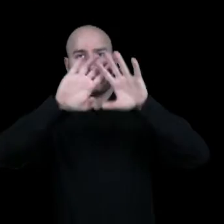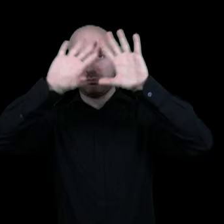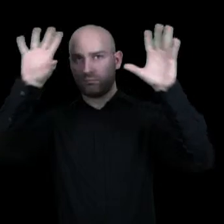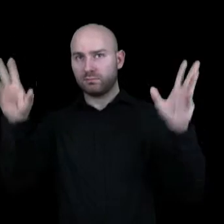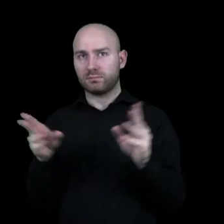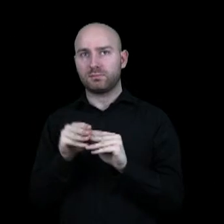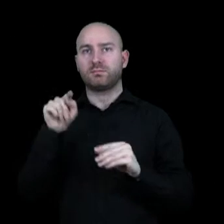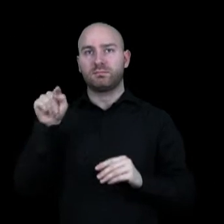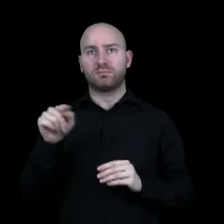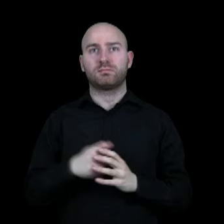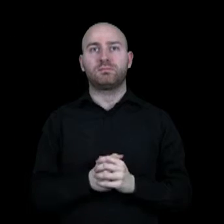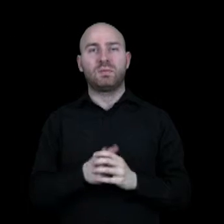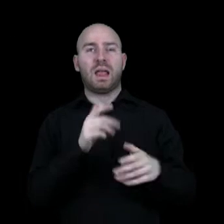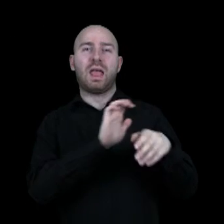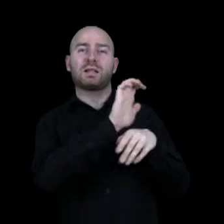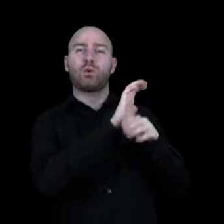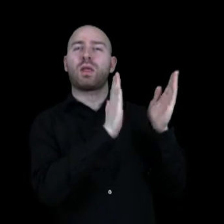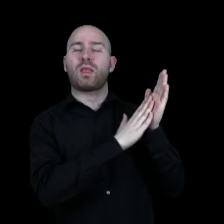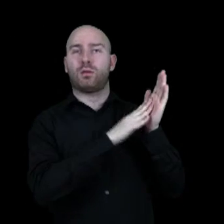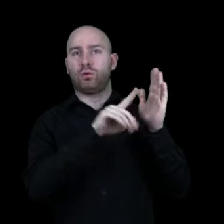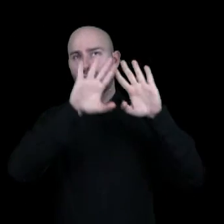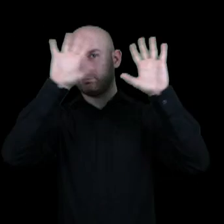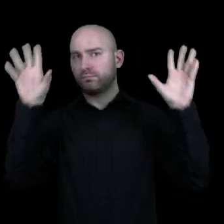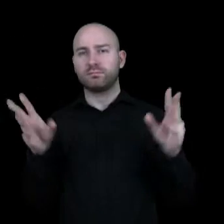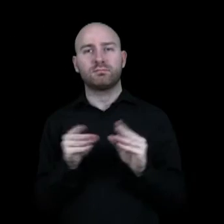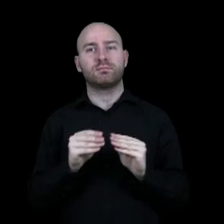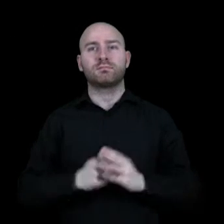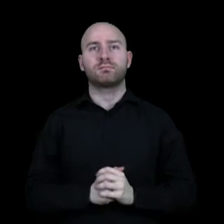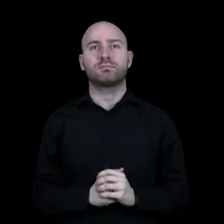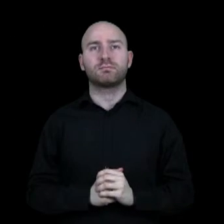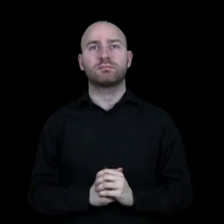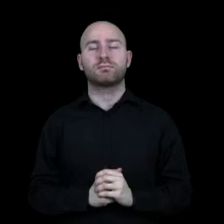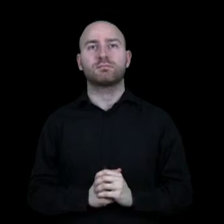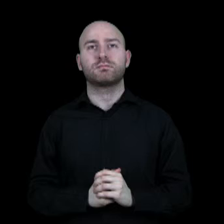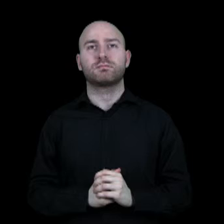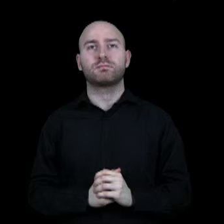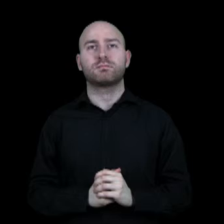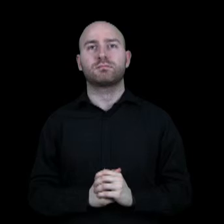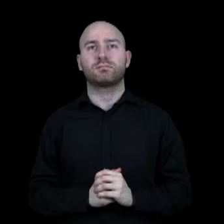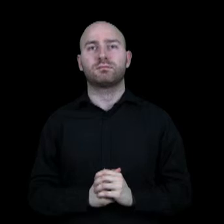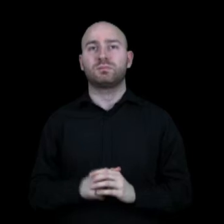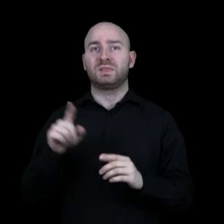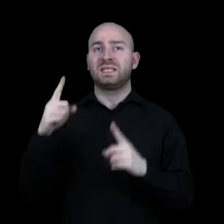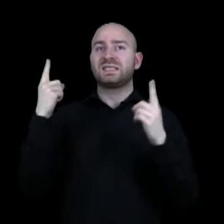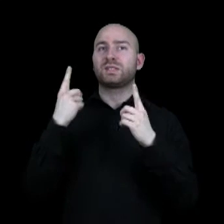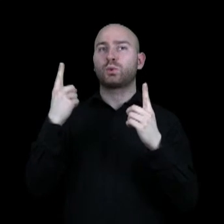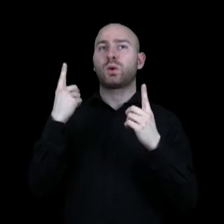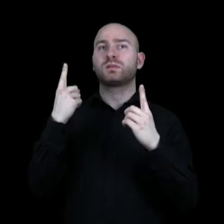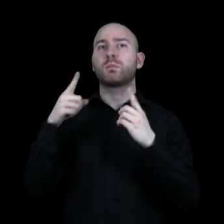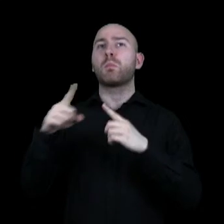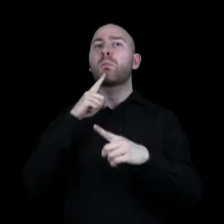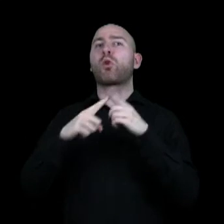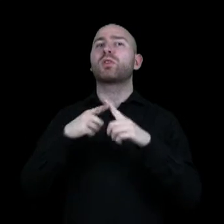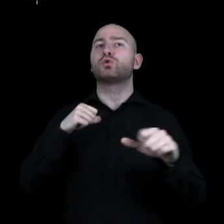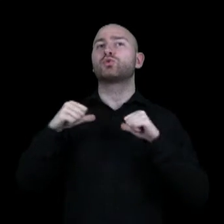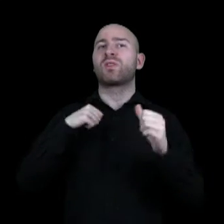wydatki rządowe plus eksport netto. Eksport netto. W tej sytuacji wydatki